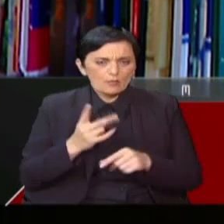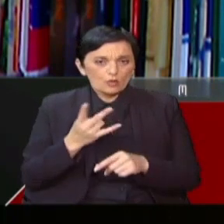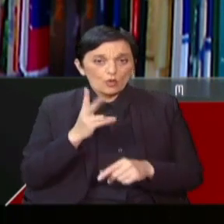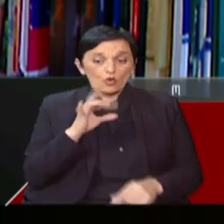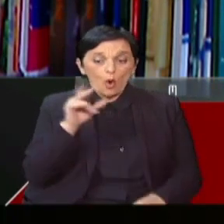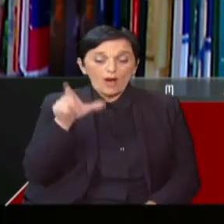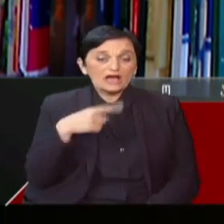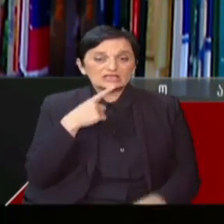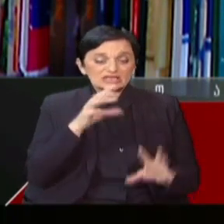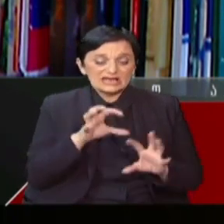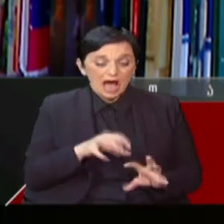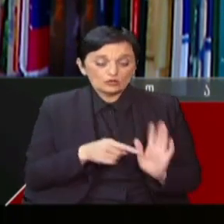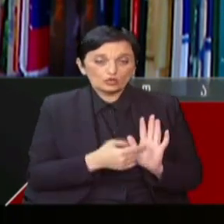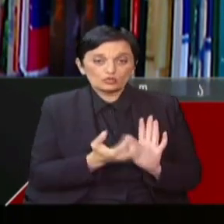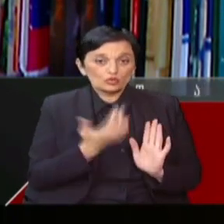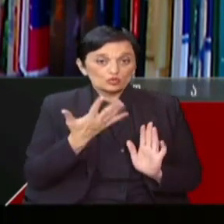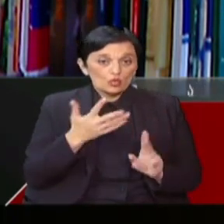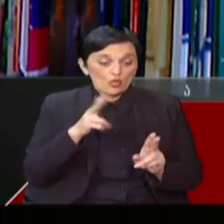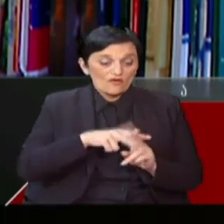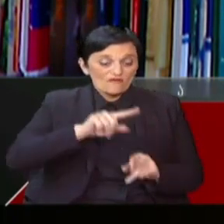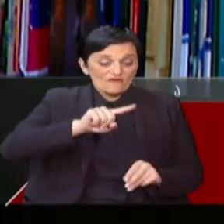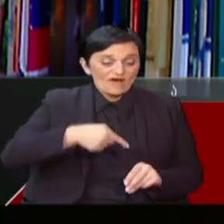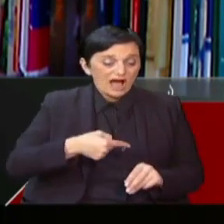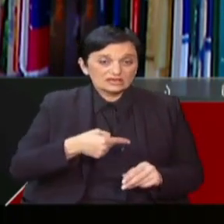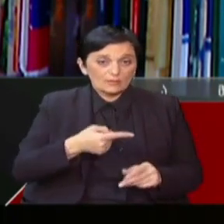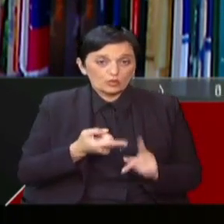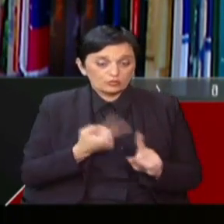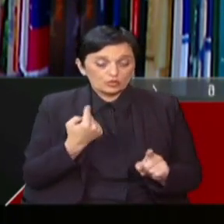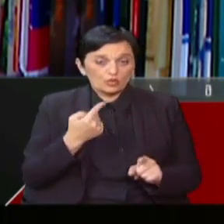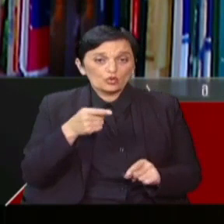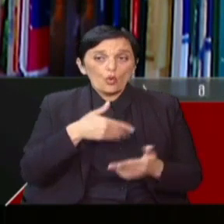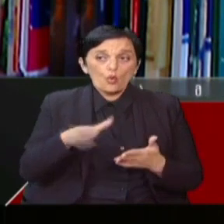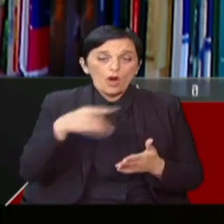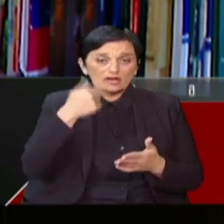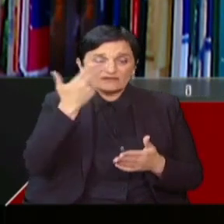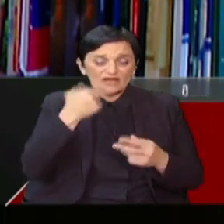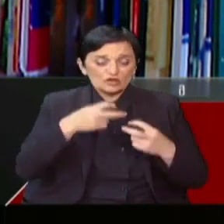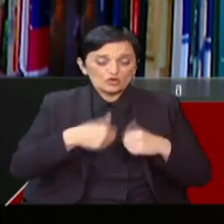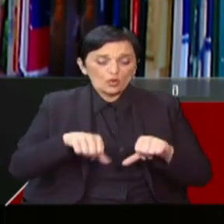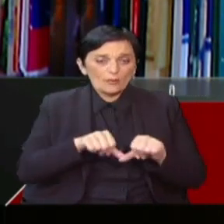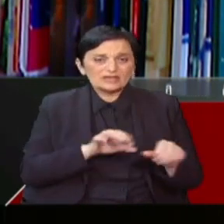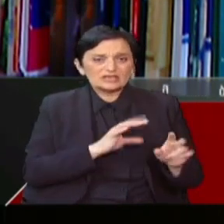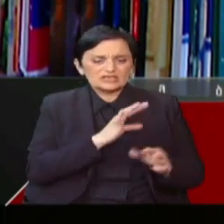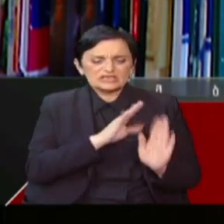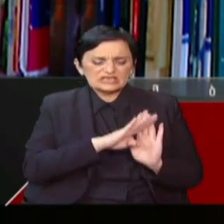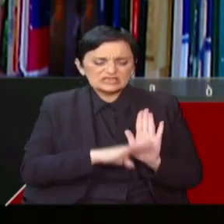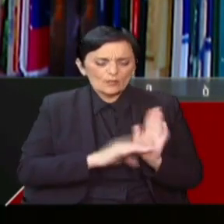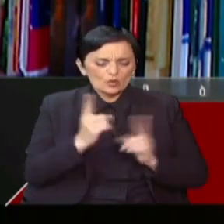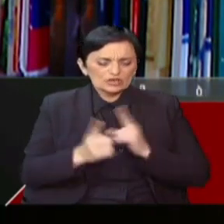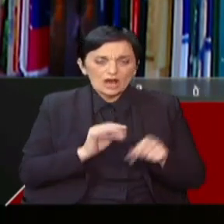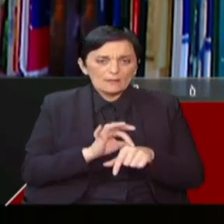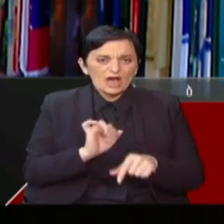რომ კანონს მივიღებ თუ არ მოხსნით ვალდებულებას. ანუ ის უარს ამბობს ვენეციის კომისიის რეკომენდაციას და სისტემური რეფორმების გატარების შესახებ,